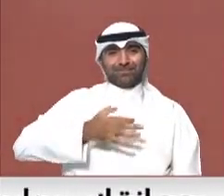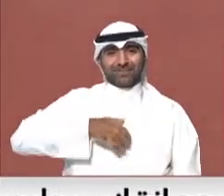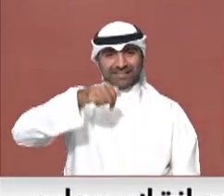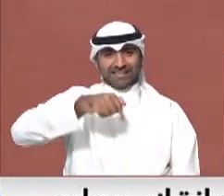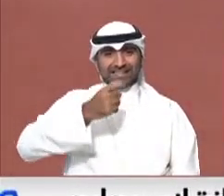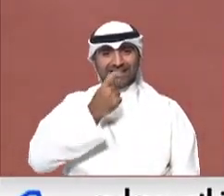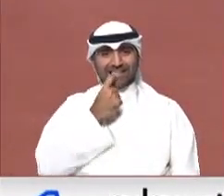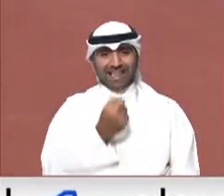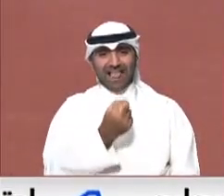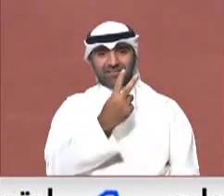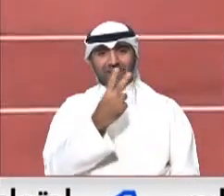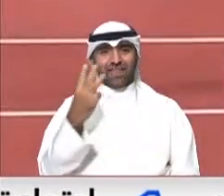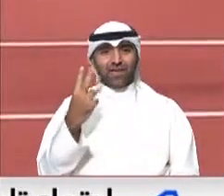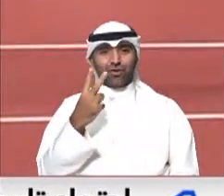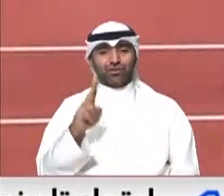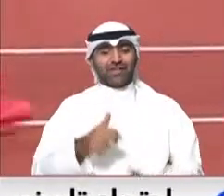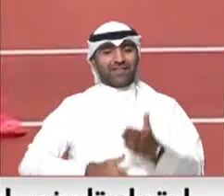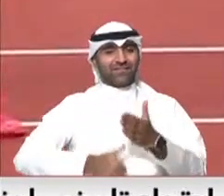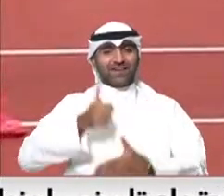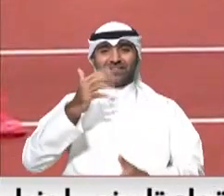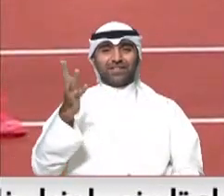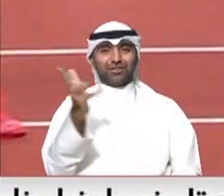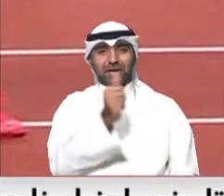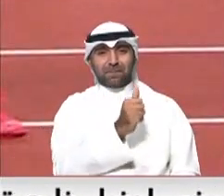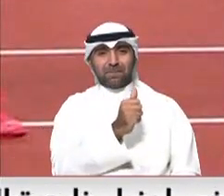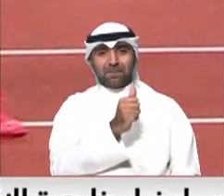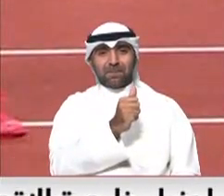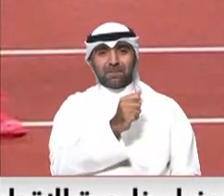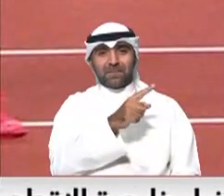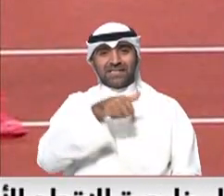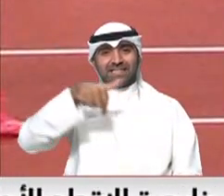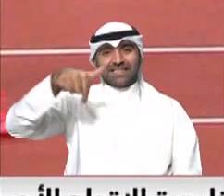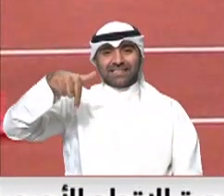ذهبيتين وثلاث فضيات وبرونزيه في النسخه الحاليه من الاسياد